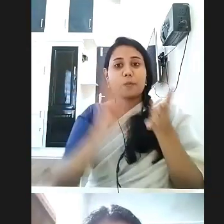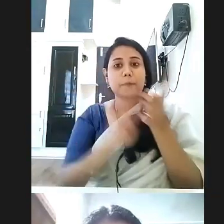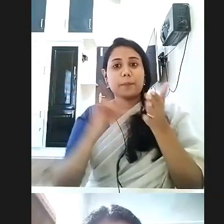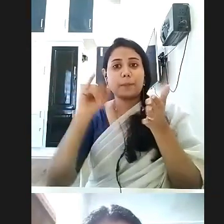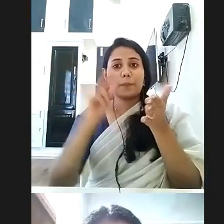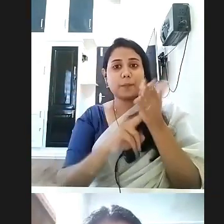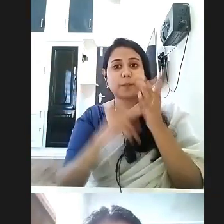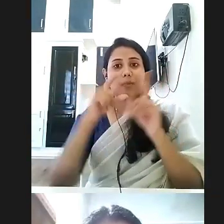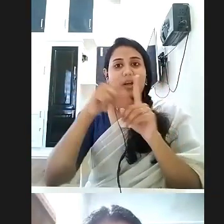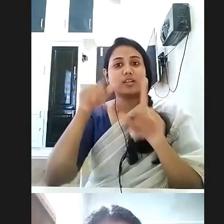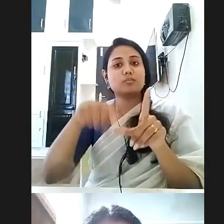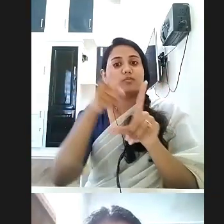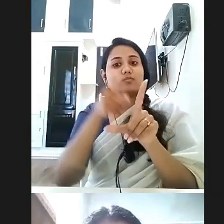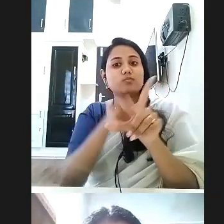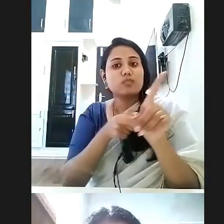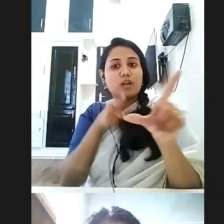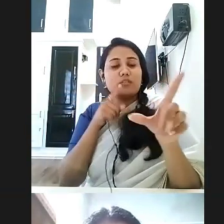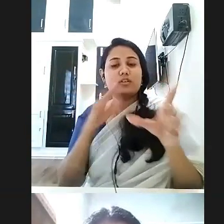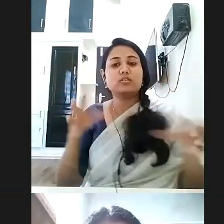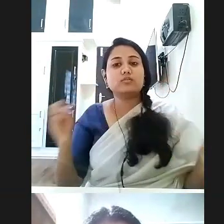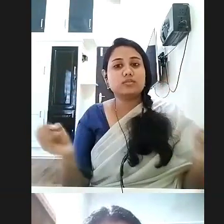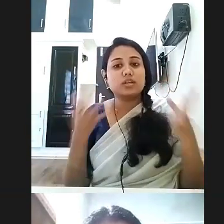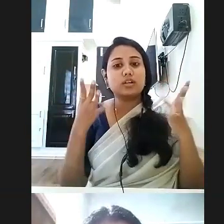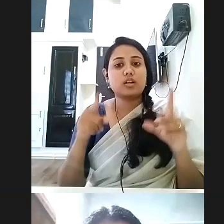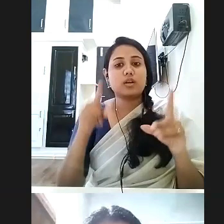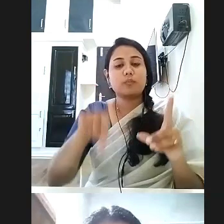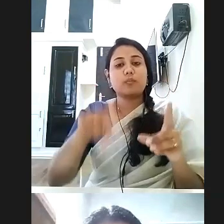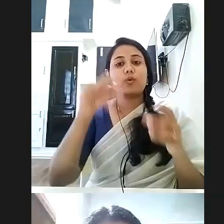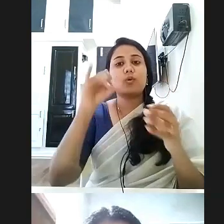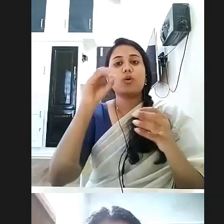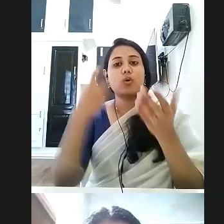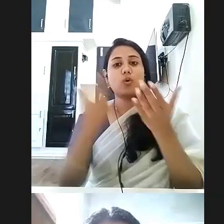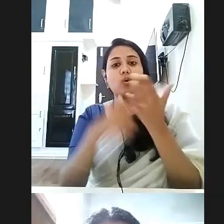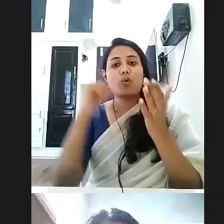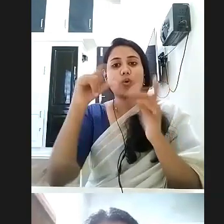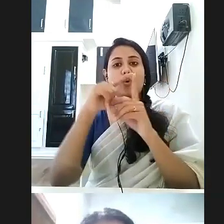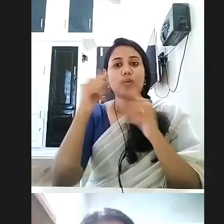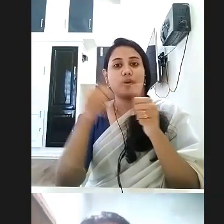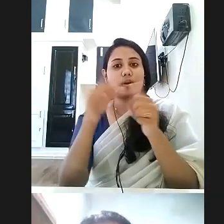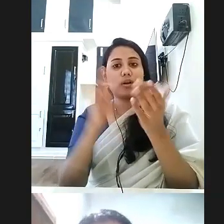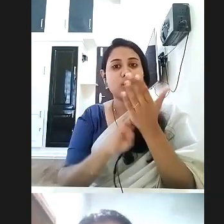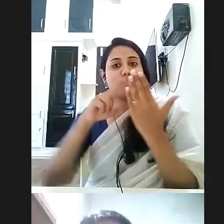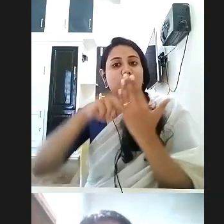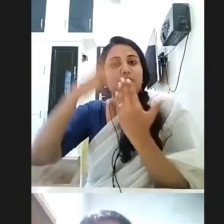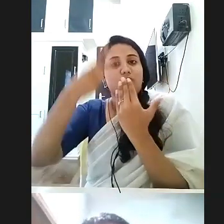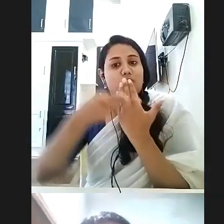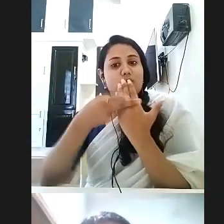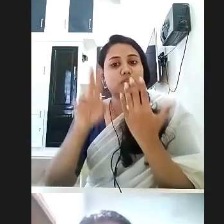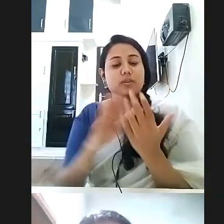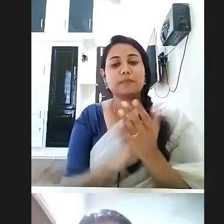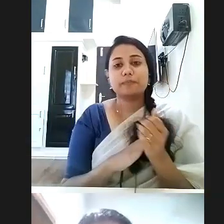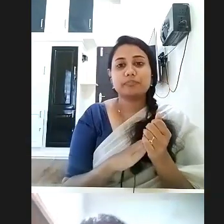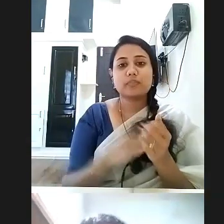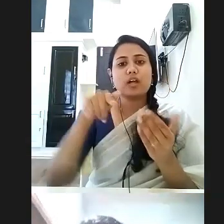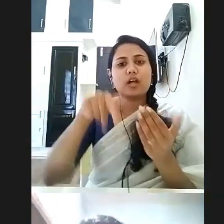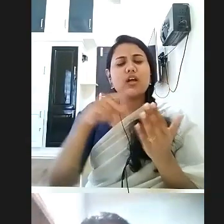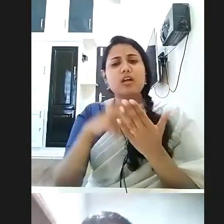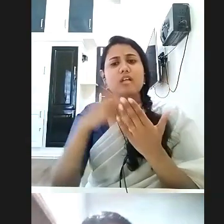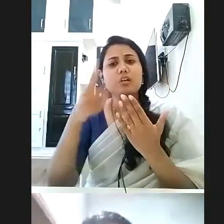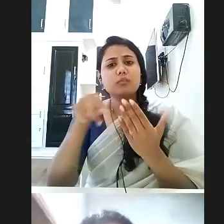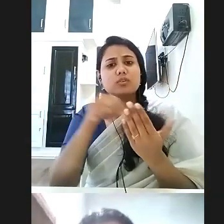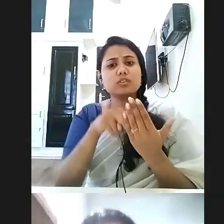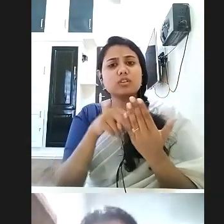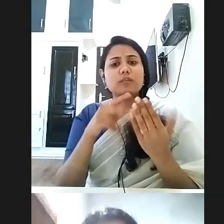4 വർഷമായി നമ്മൾ തുടങ്ങിയിട്ട്. അന്നേരം ഇനിയിപ്പോൾ ഞങ്ങൾ ഒരിടം എന്ന് പറഞ്ഞ ഒരു സ്കീമിലേക്കൊക്കെ പോയിക്കൊണ്ടിരിക്കുകയാണ്. അന്നേരം ഇതിൽ നമുക്ക് ഏറ്റവും കൂടുതൽ